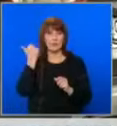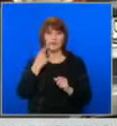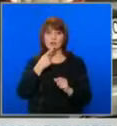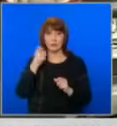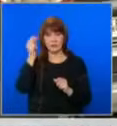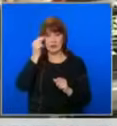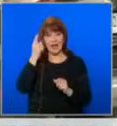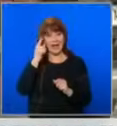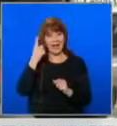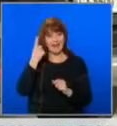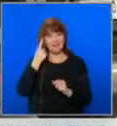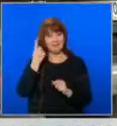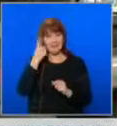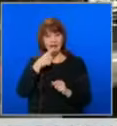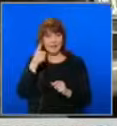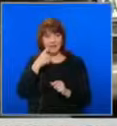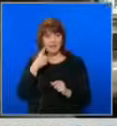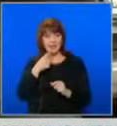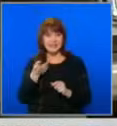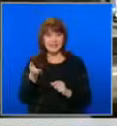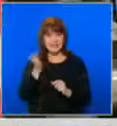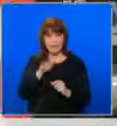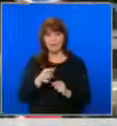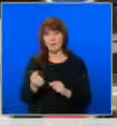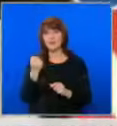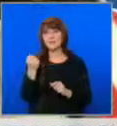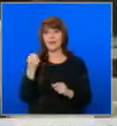буквално дни след това му е забранено да влиза в